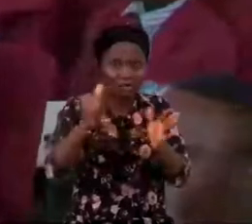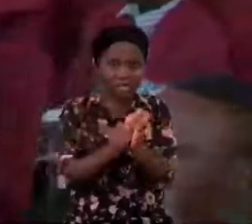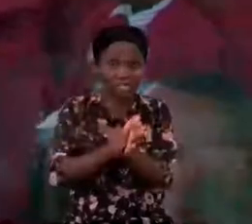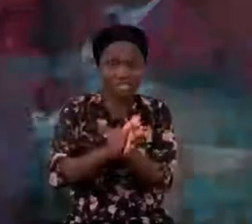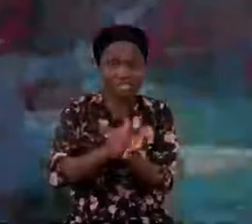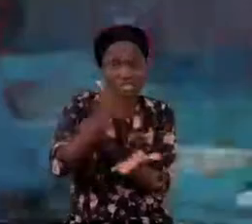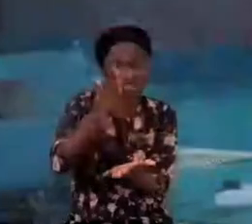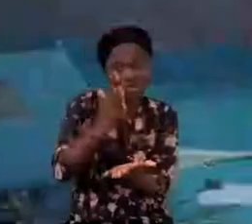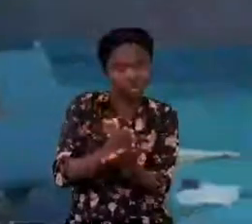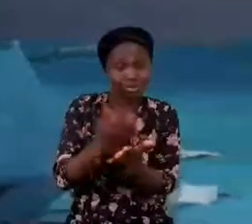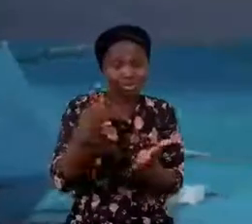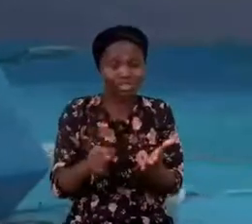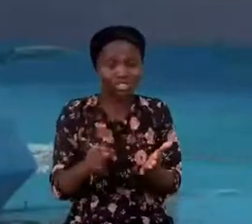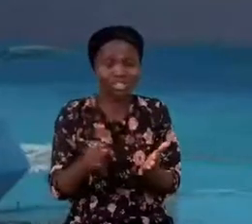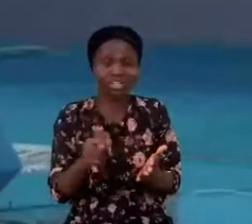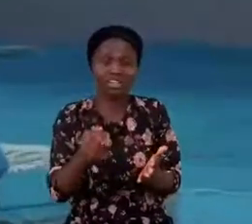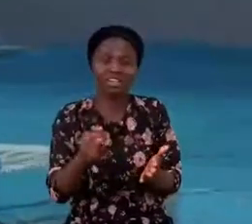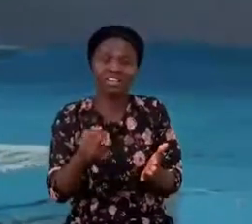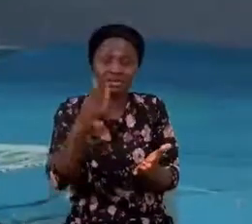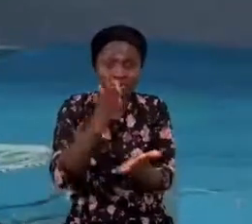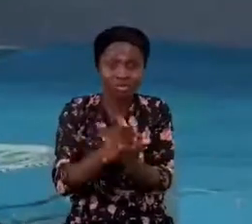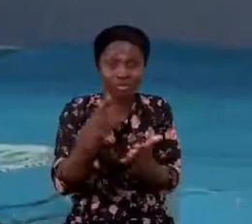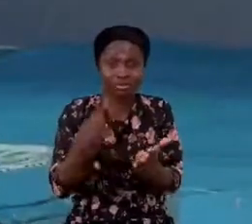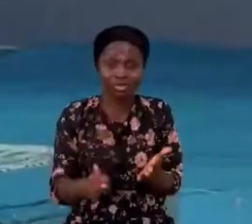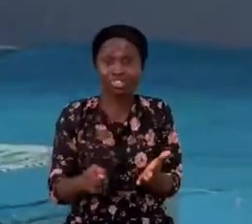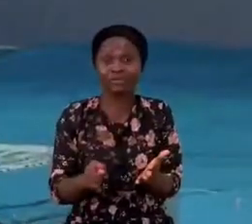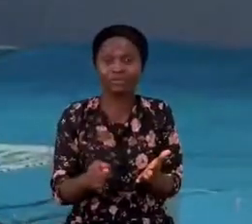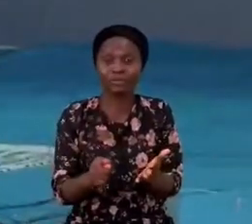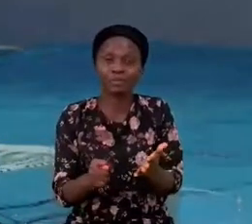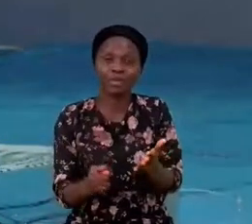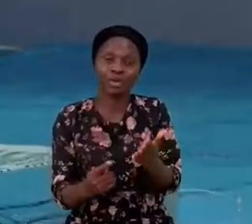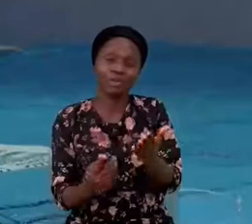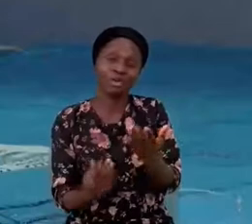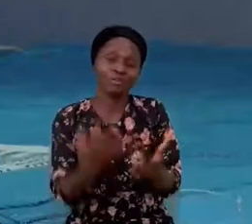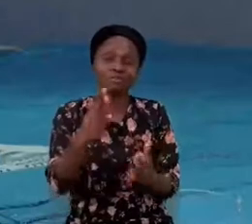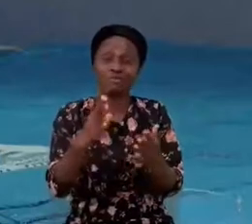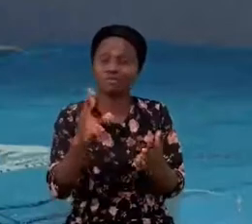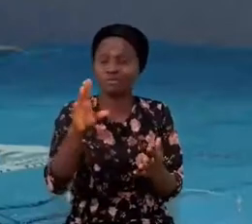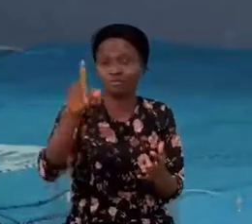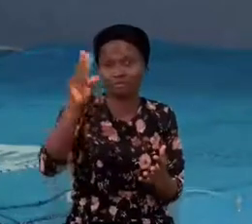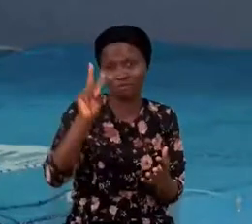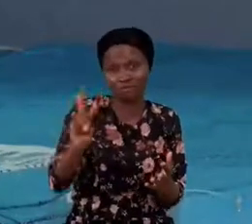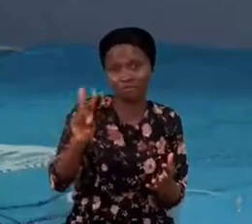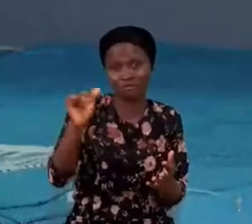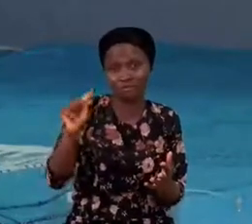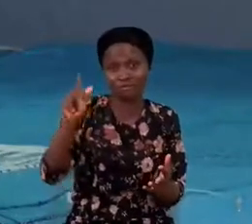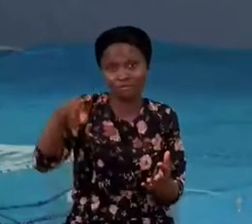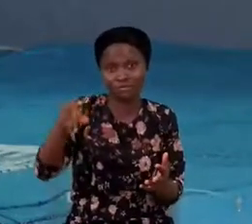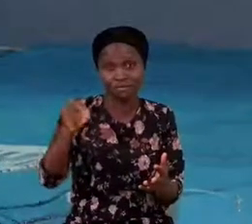C'est ce qui est en toi qui cause ce mouvement. Maintenant, tu poursuis. La